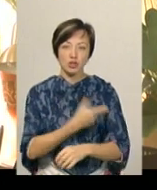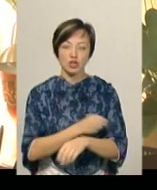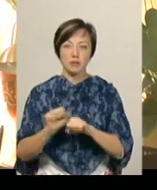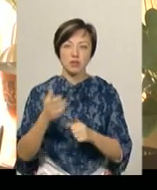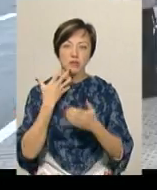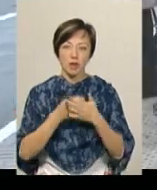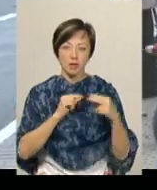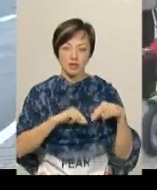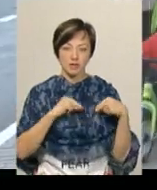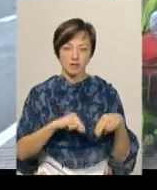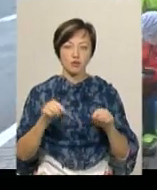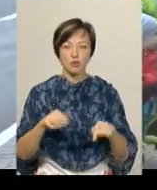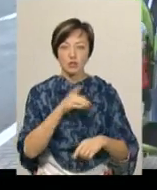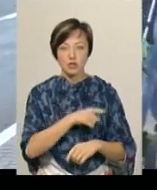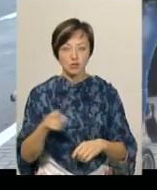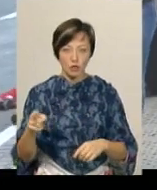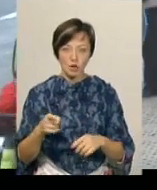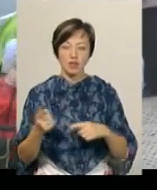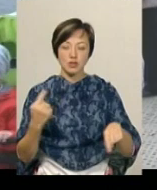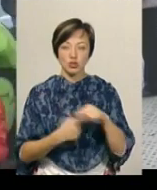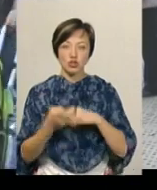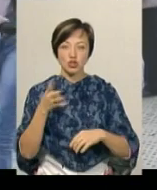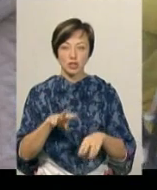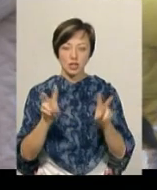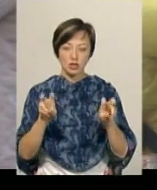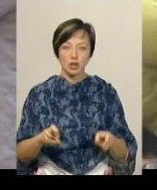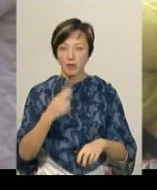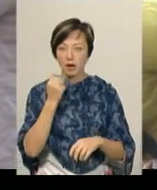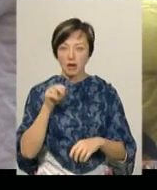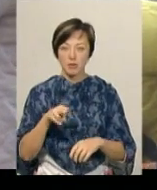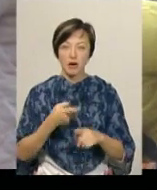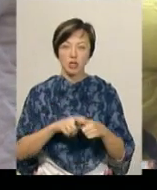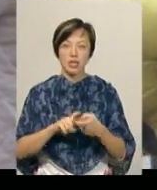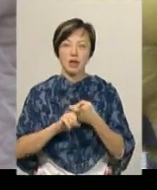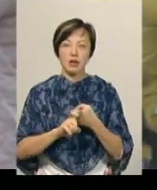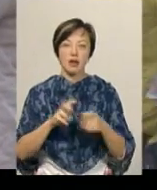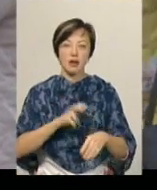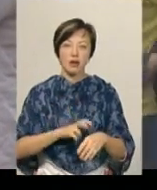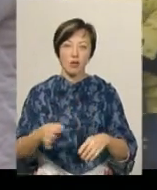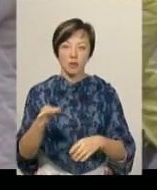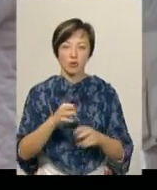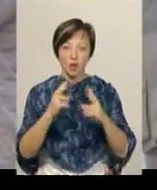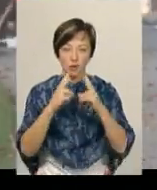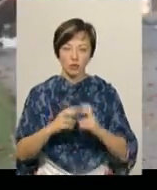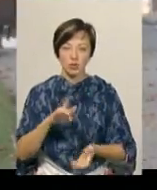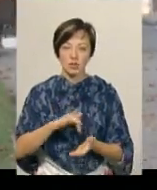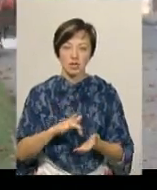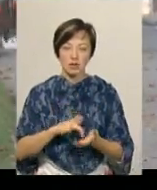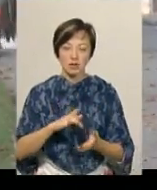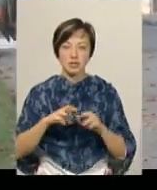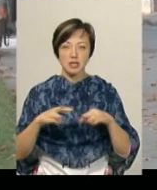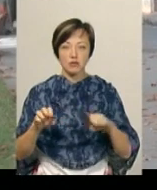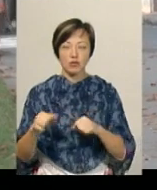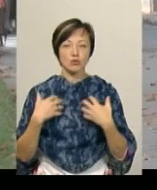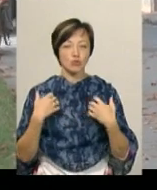своїх працівників. В цьому сезоні на Хмельниччині циркулюватиме 4 штами грипу, каже лікар-епідеміолог обласного лабораторного центру Міністерства